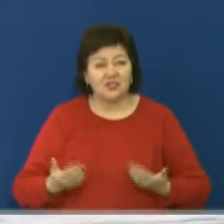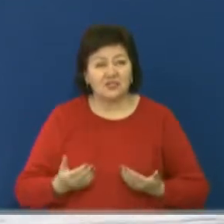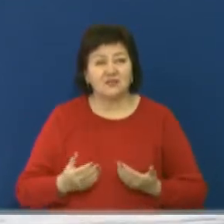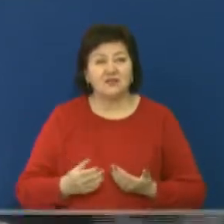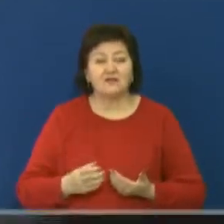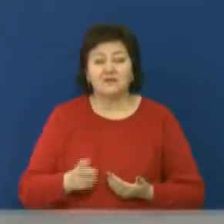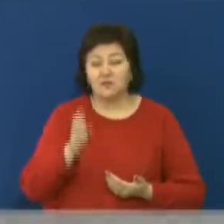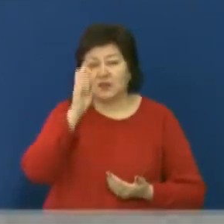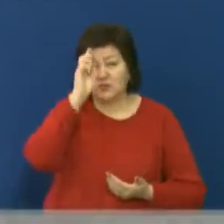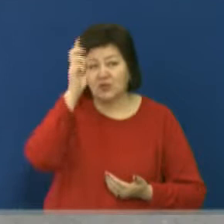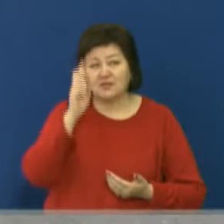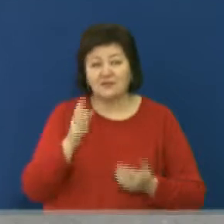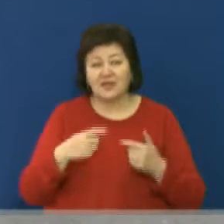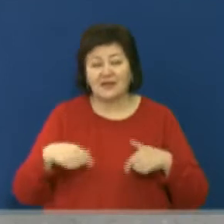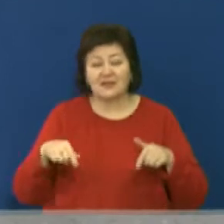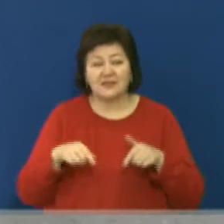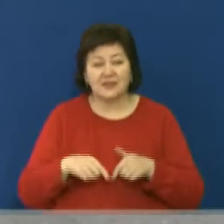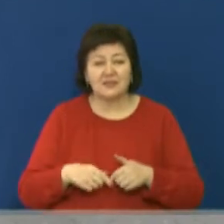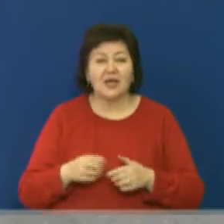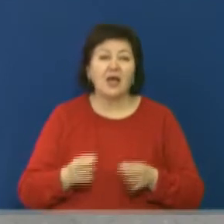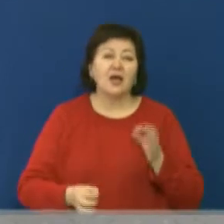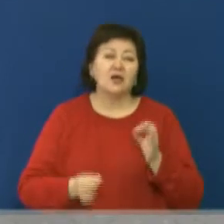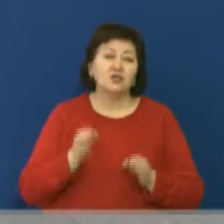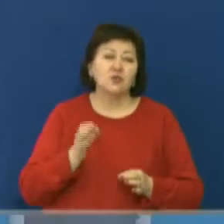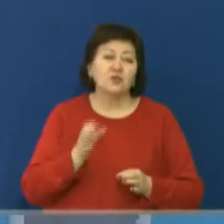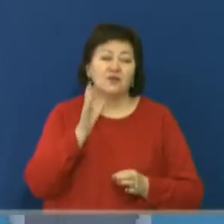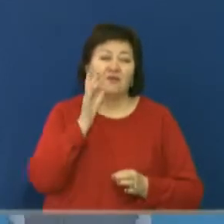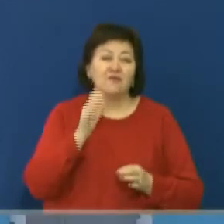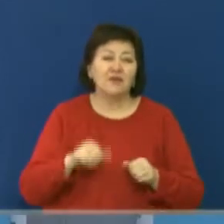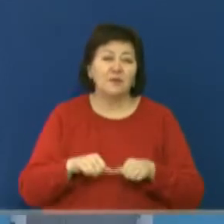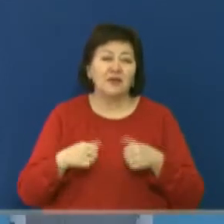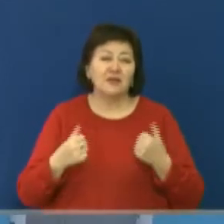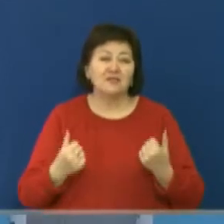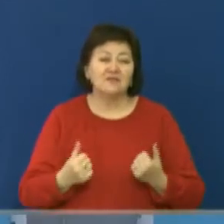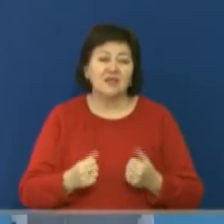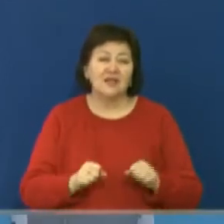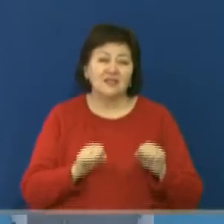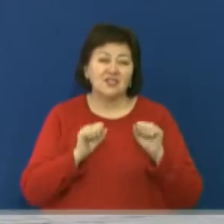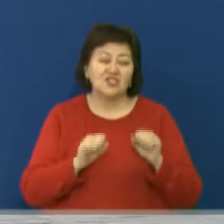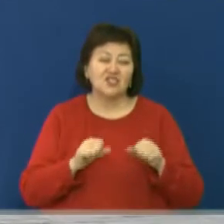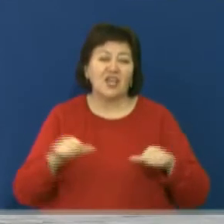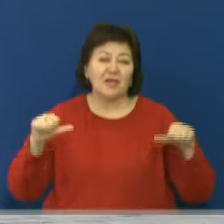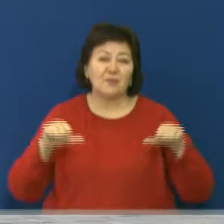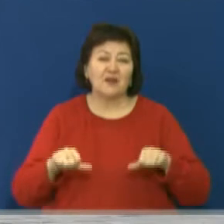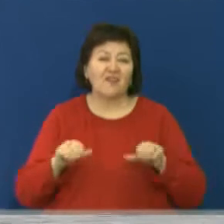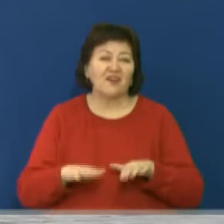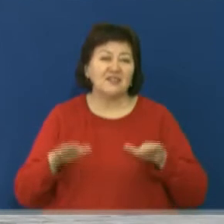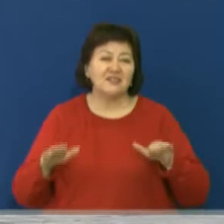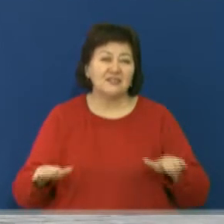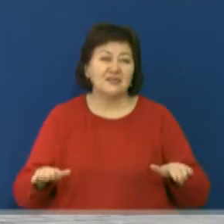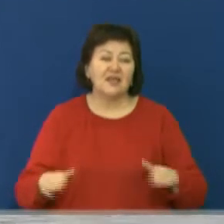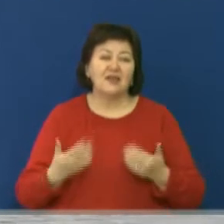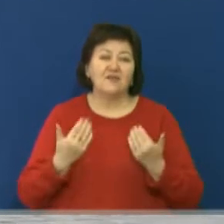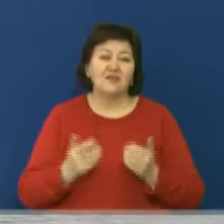ғана ата-ана құқығынан айыруға қатысты. Сот ажырасу кезінде балалардың құқықтарын қорғауға бағытталған отбасылық сот қанатқақты жобасы